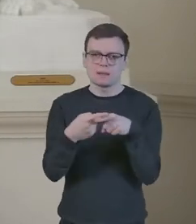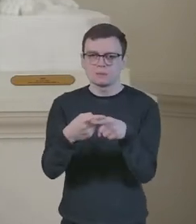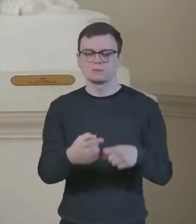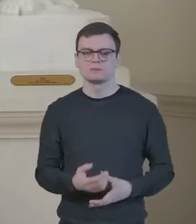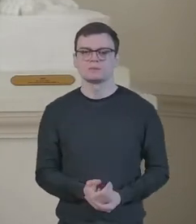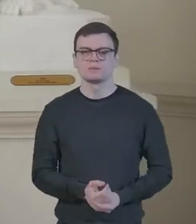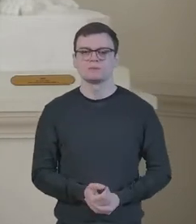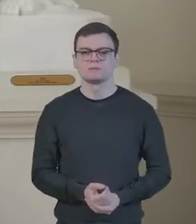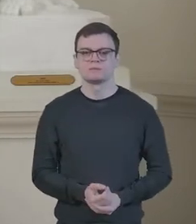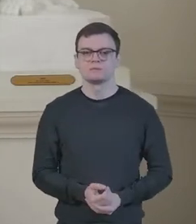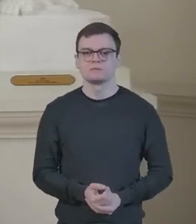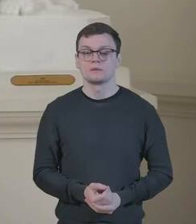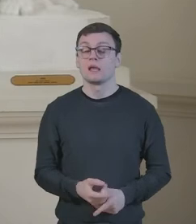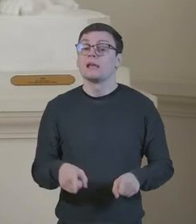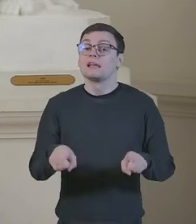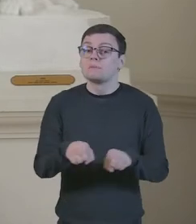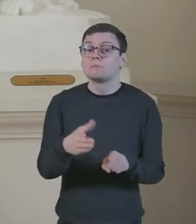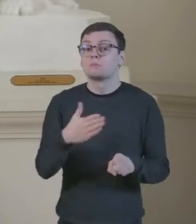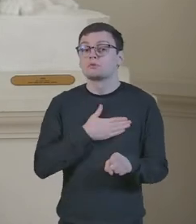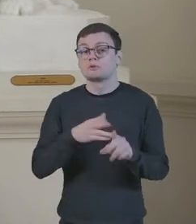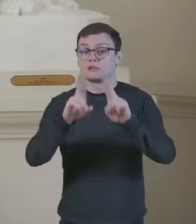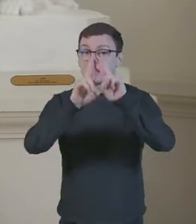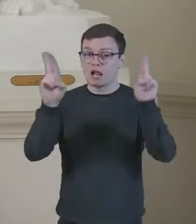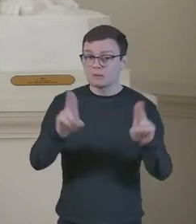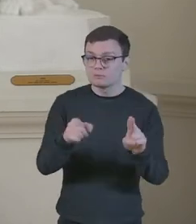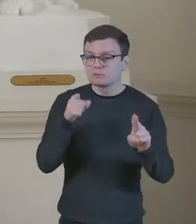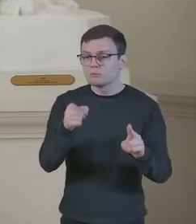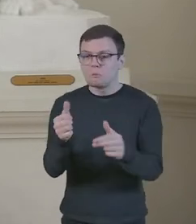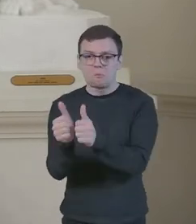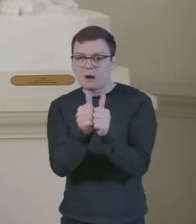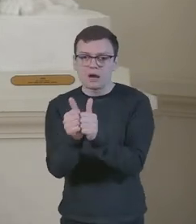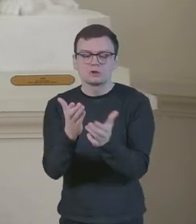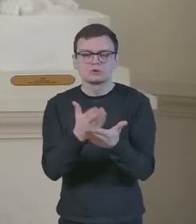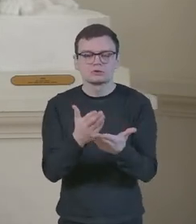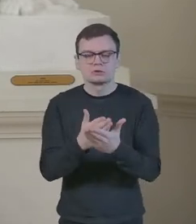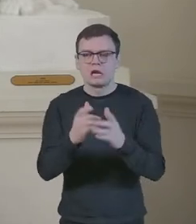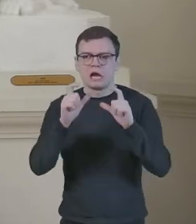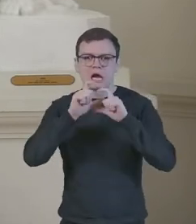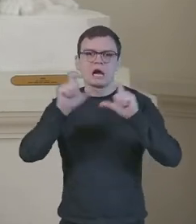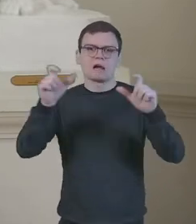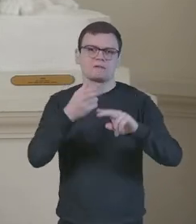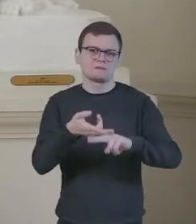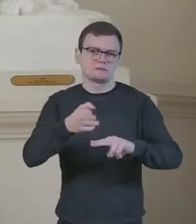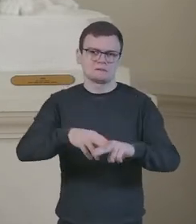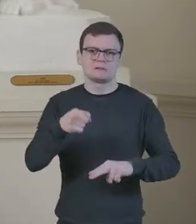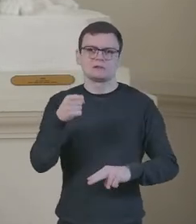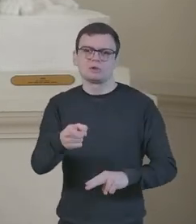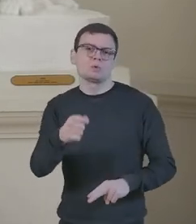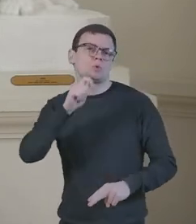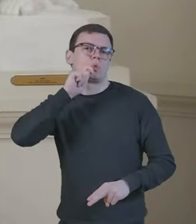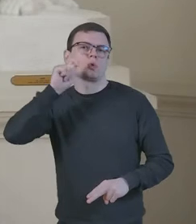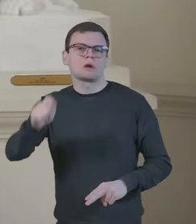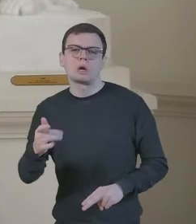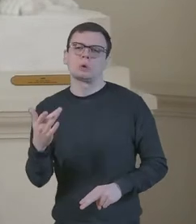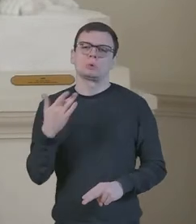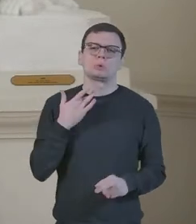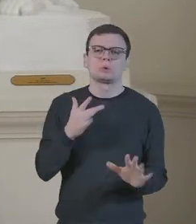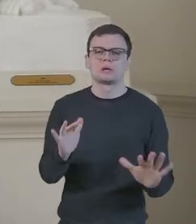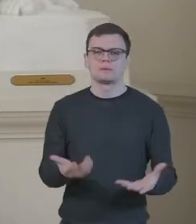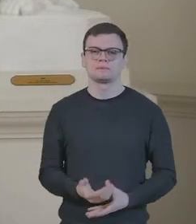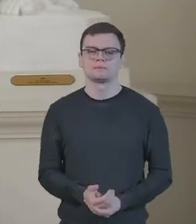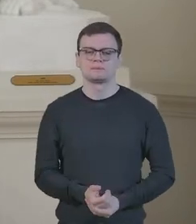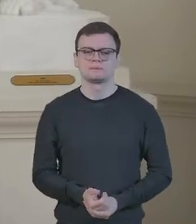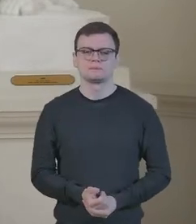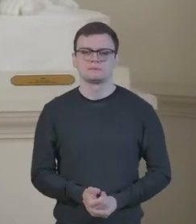veiksmais, prisijungiant prie sankcijų prieš Rusiją ir Baltarusiją, taip pat ir išreiškiant ir garsiai kalbant ir išreiškiant mūsų